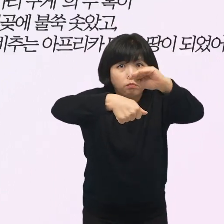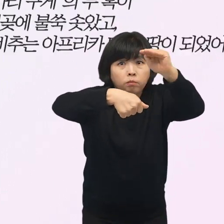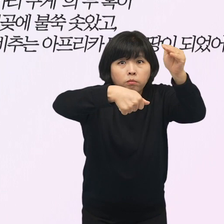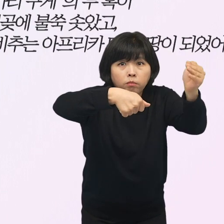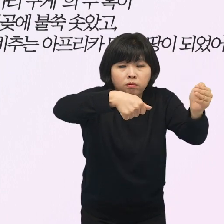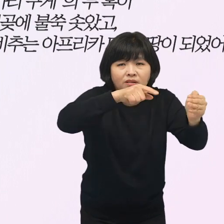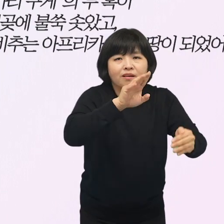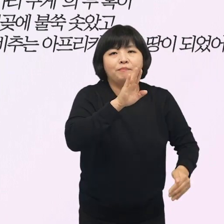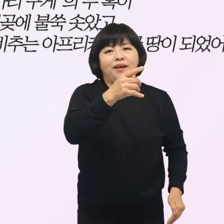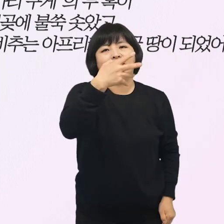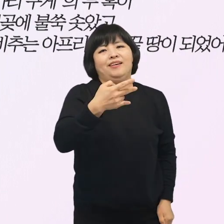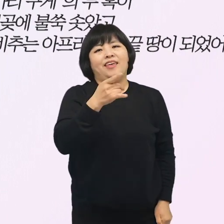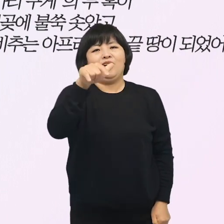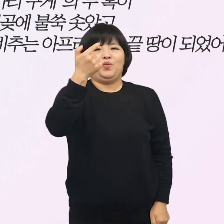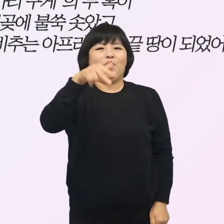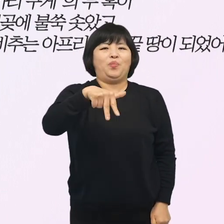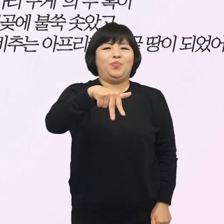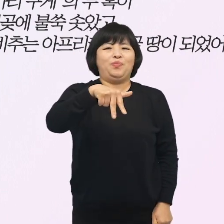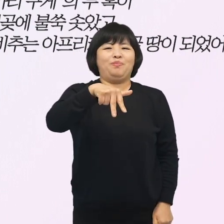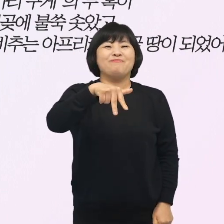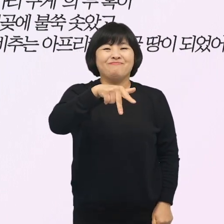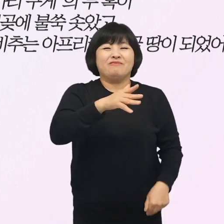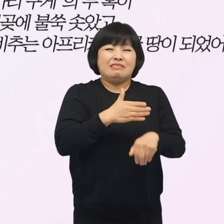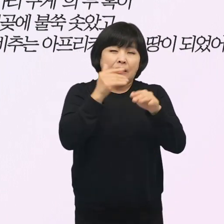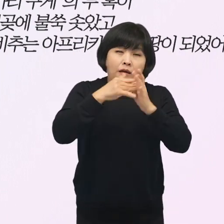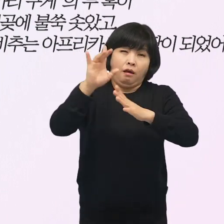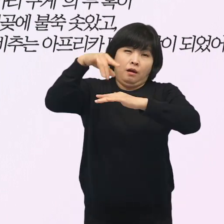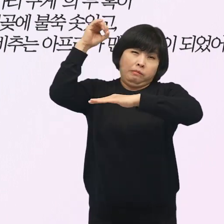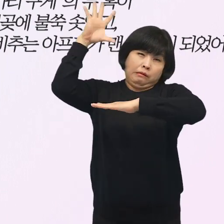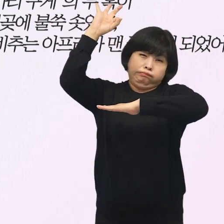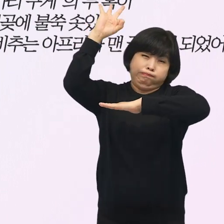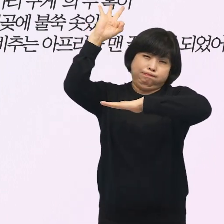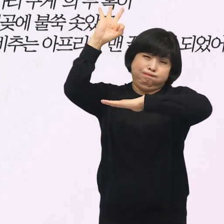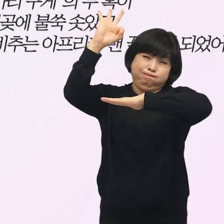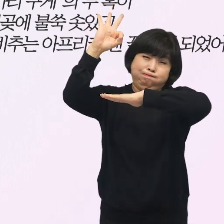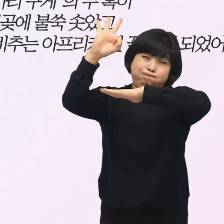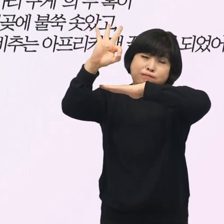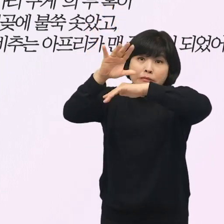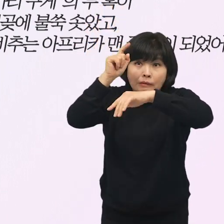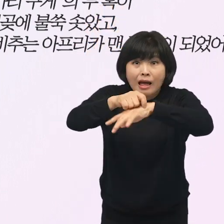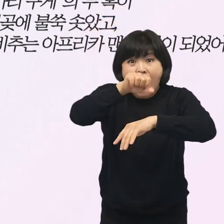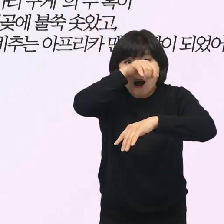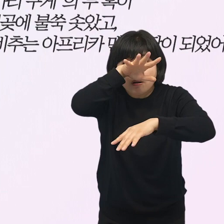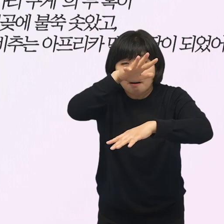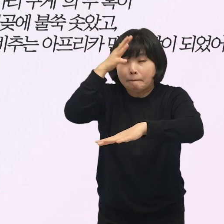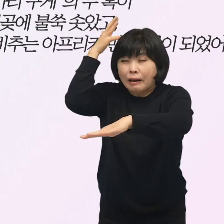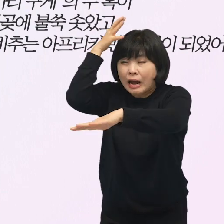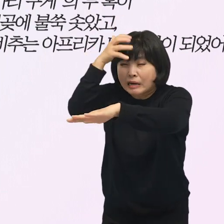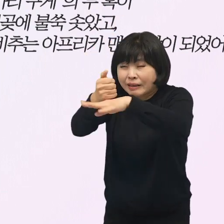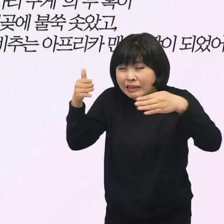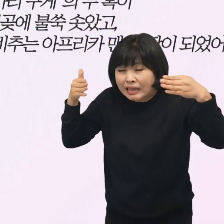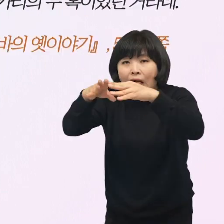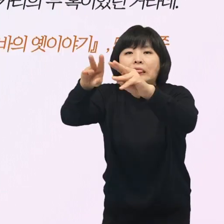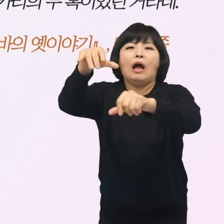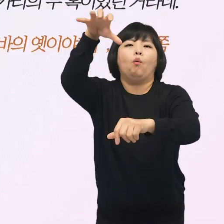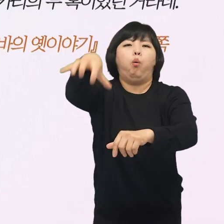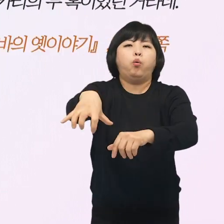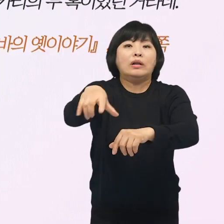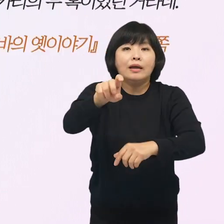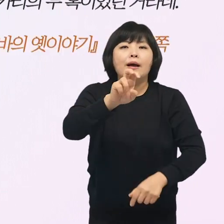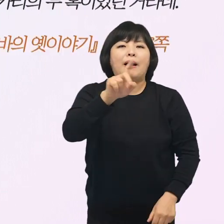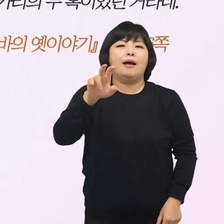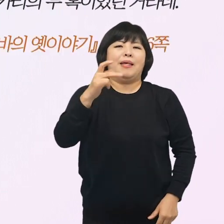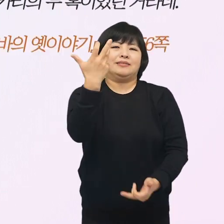베르데 곳에 불쑥 솟았고 가장 늦게까지 태양이 비추는 아프리카 맨 끝땅이 되었어.